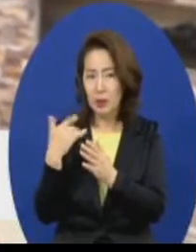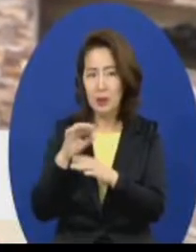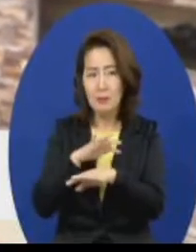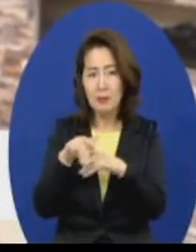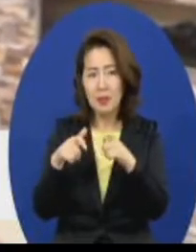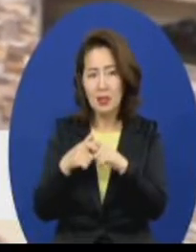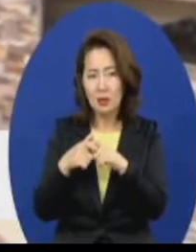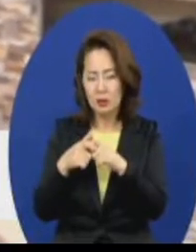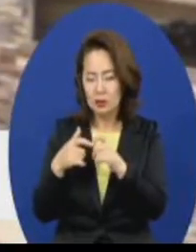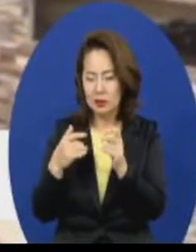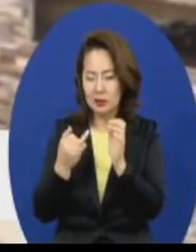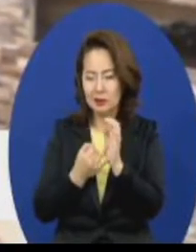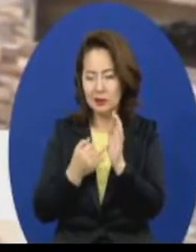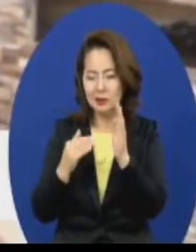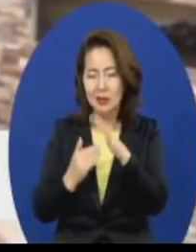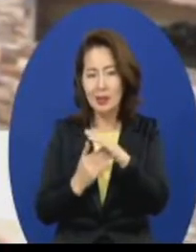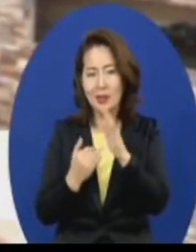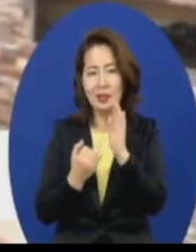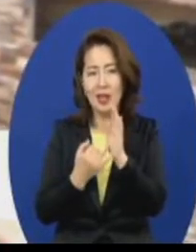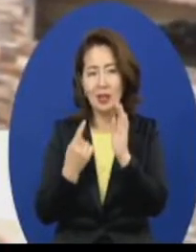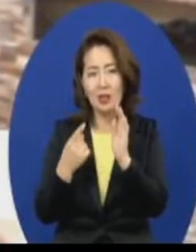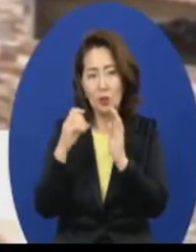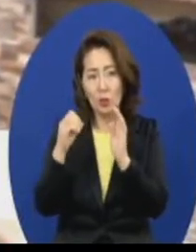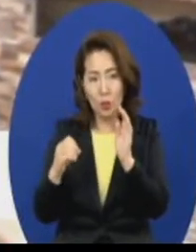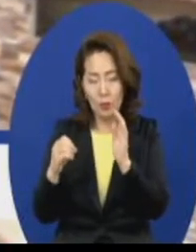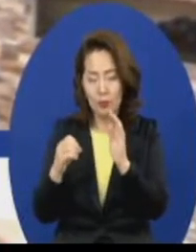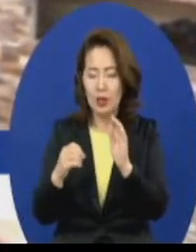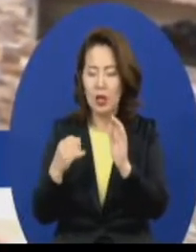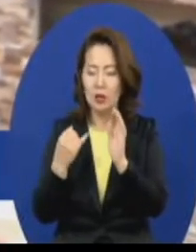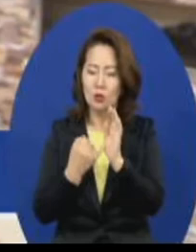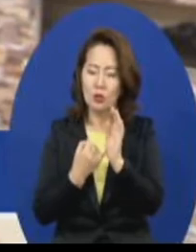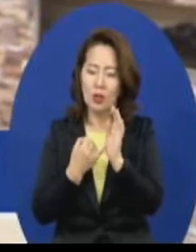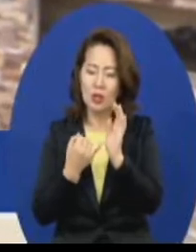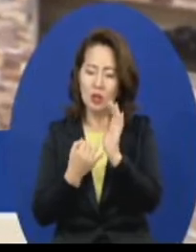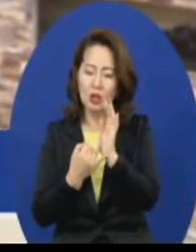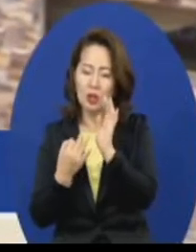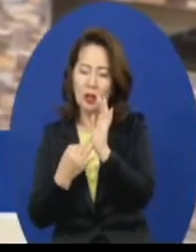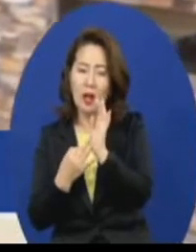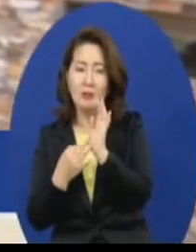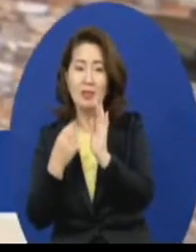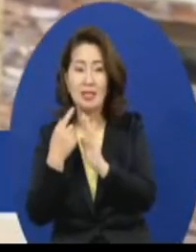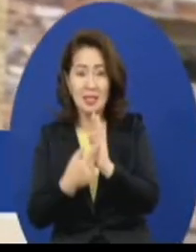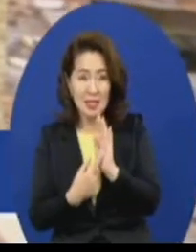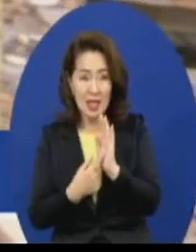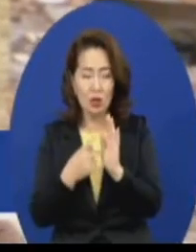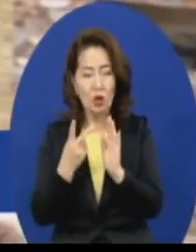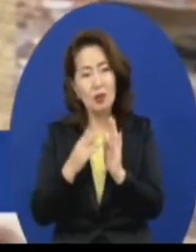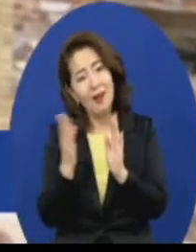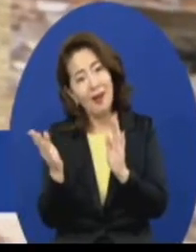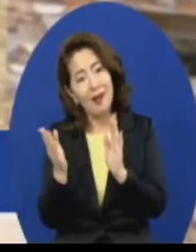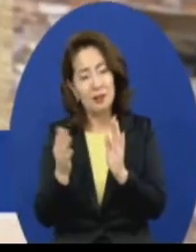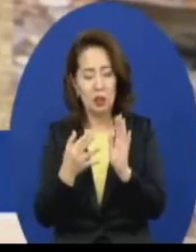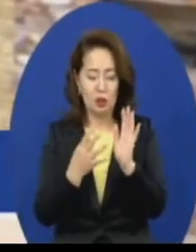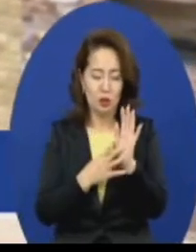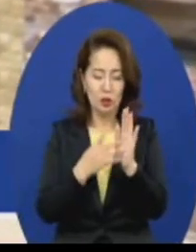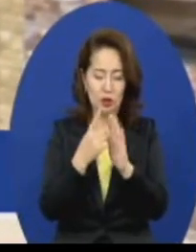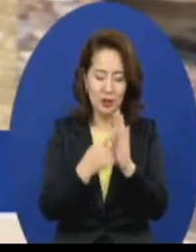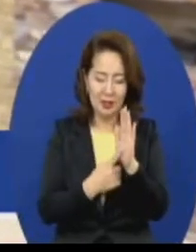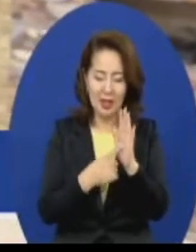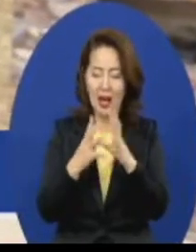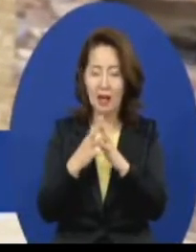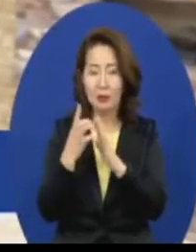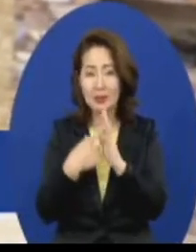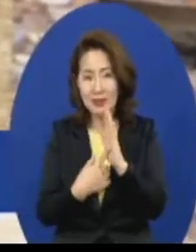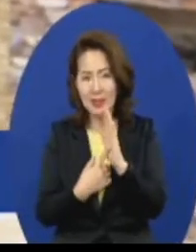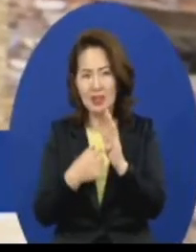төлөвлөгөөний биелэлт 71% тасарсан. Харин 2-р одоо хагасаас тийм үү 6 сар, 7 сар, 8 сар, 9 сар за ялангуяа энэ 9, 10